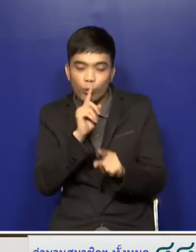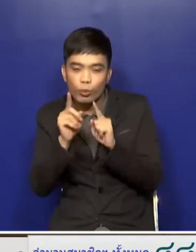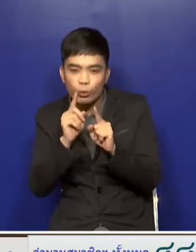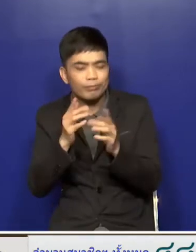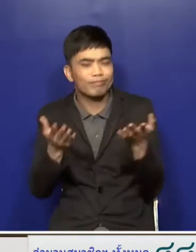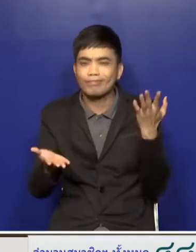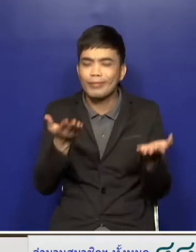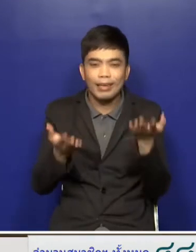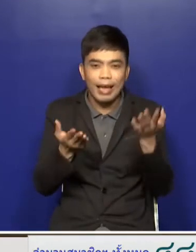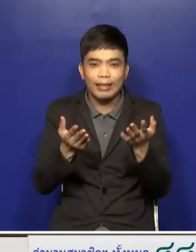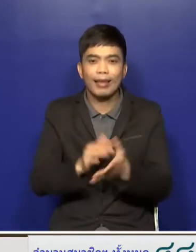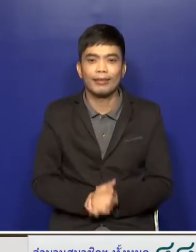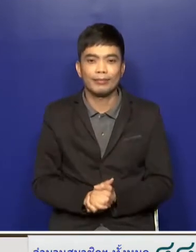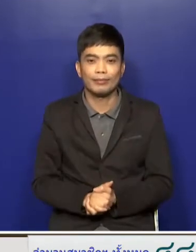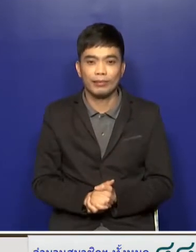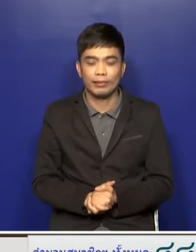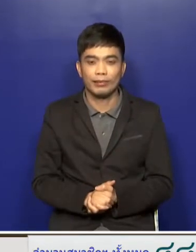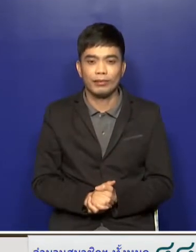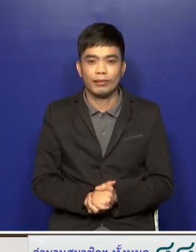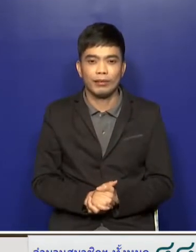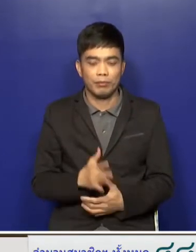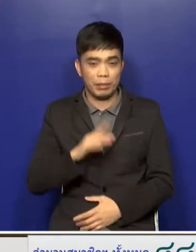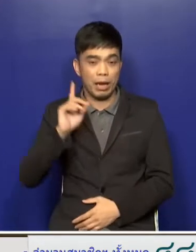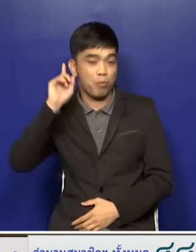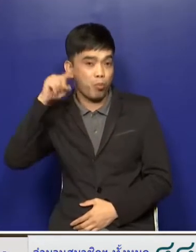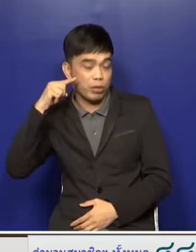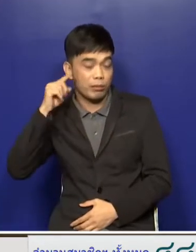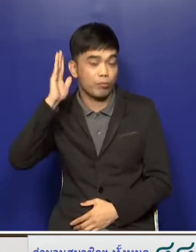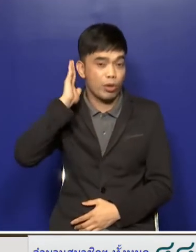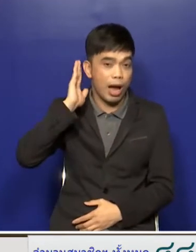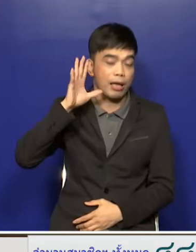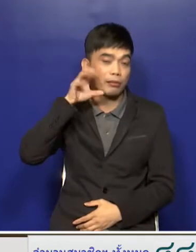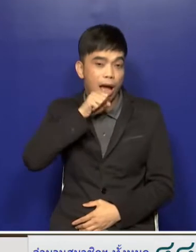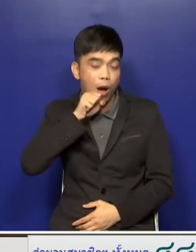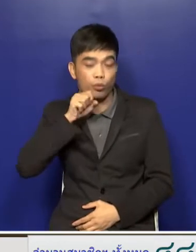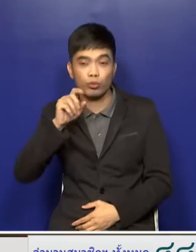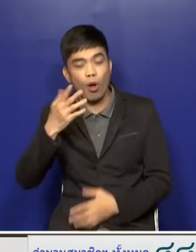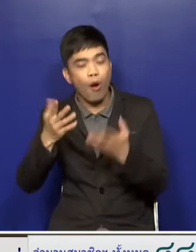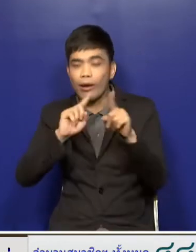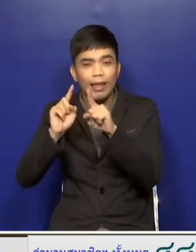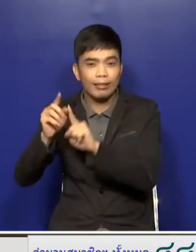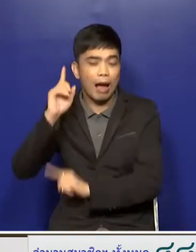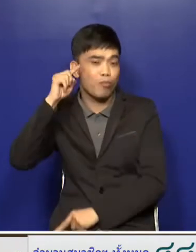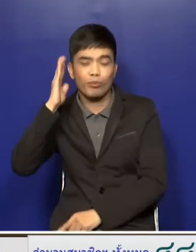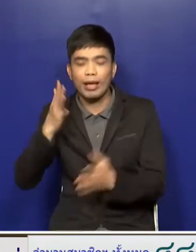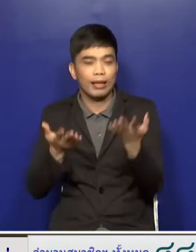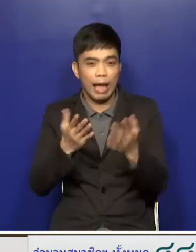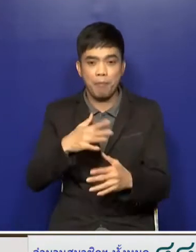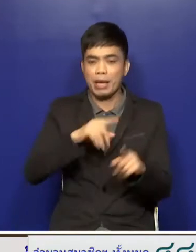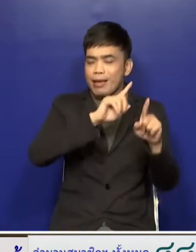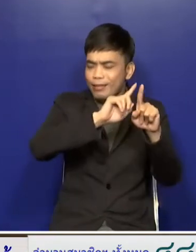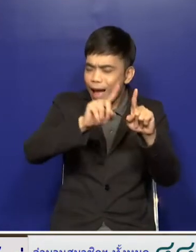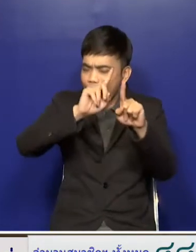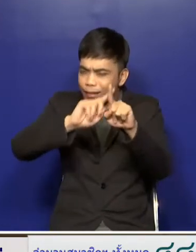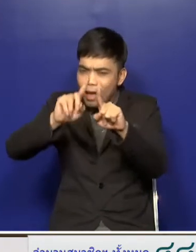ผู้เสยหายเราไมใชมีเภททางเลือก ไม่ใชมเภทผู้หญิงชายหญงเท่านั้น เรามทางเลือก